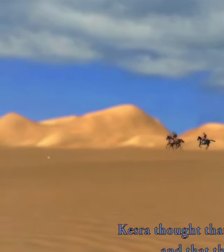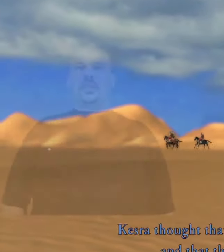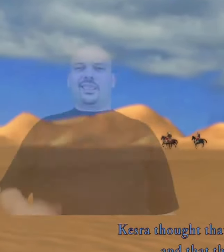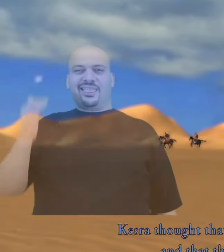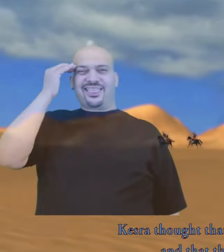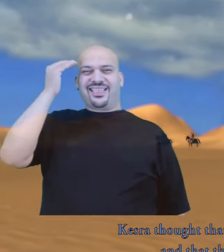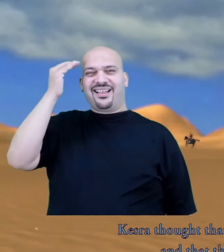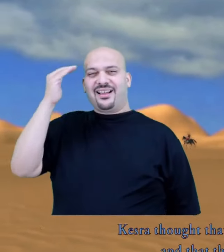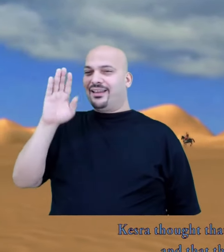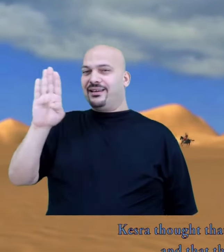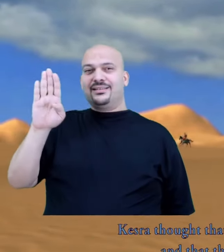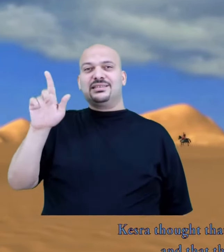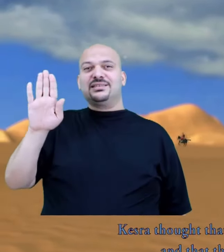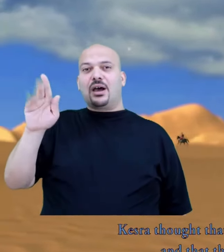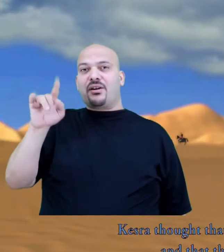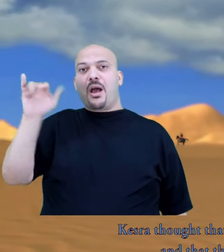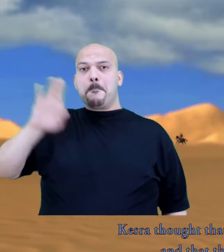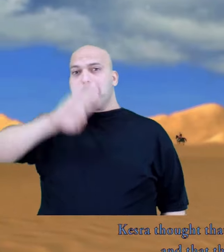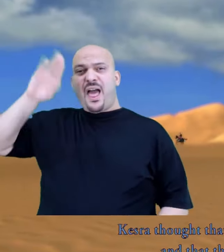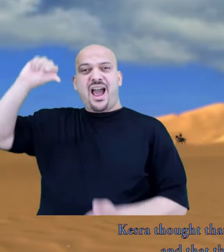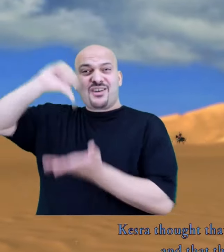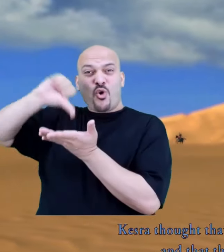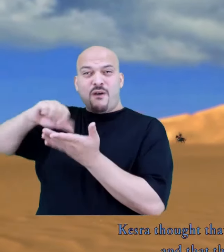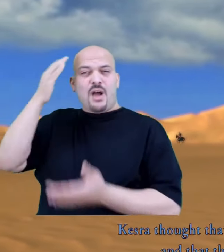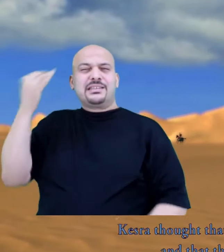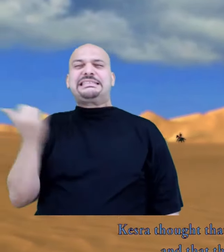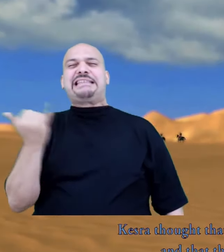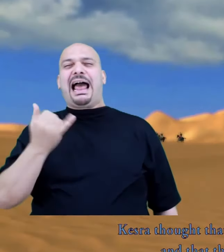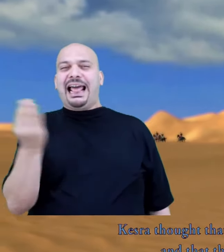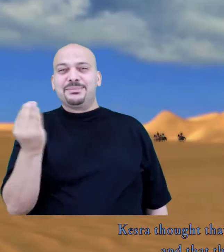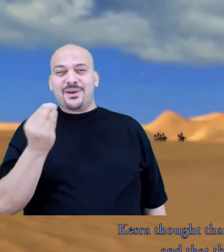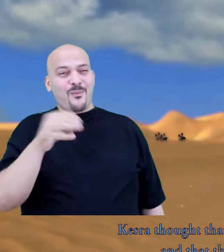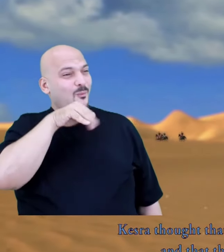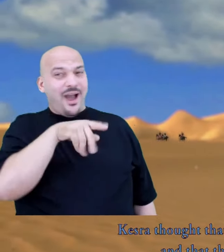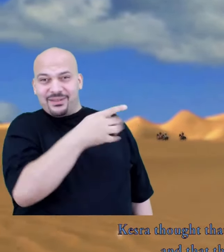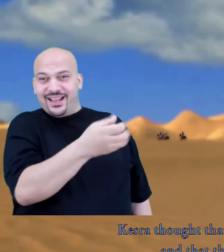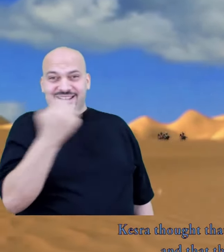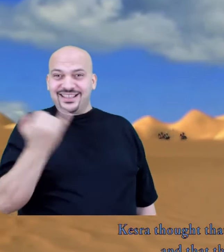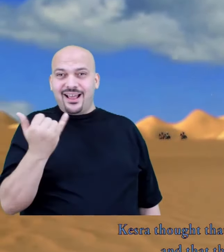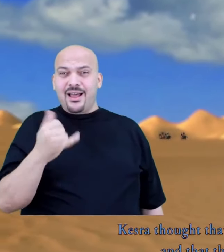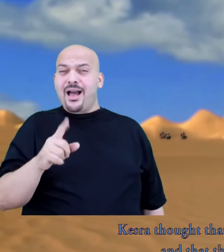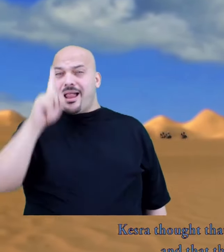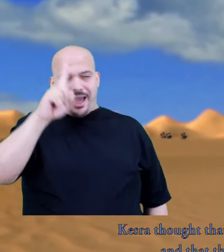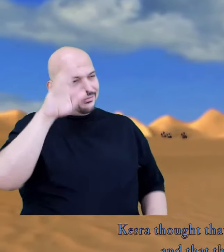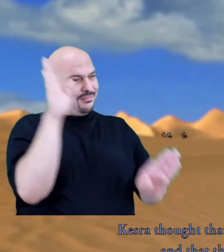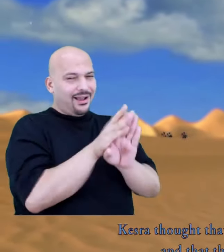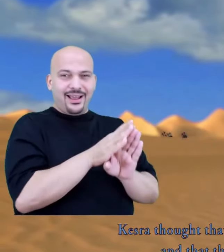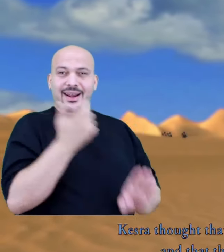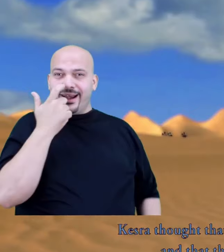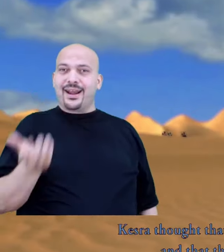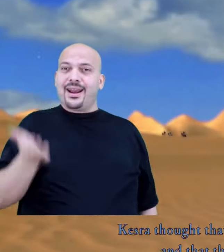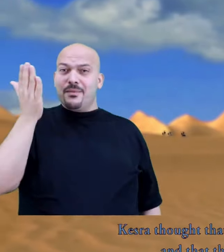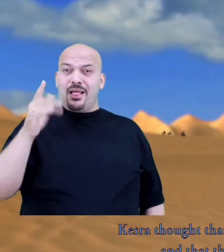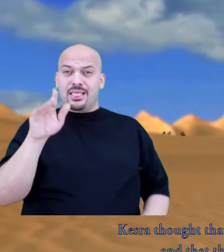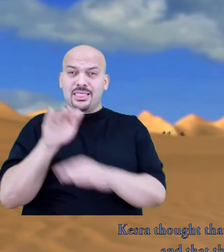ظن كسرى أن الأمر بهذه السهولة، ونسي أن الله مع نبيه،